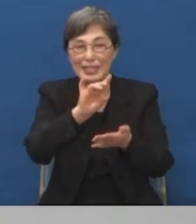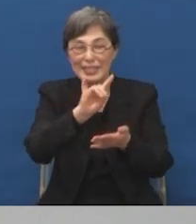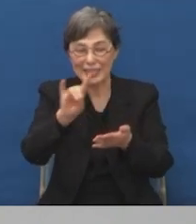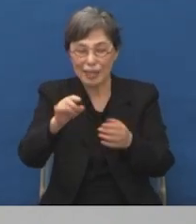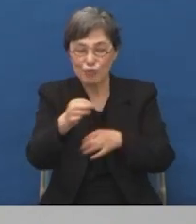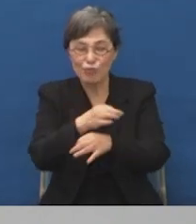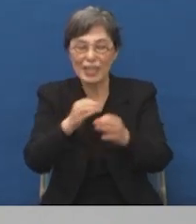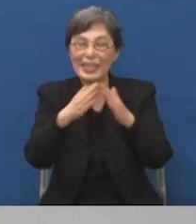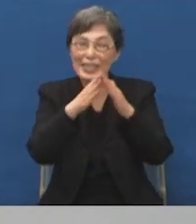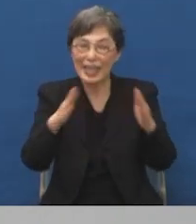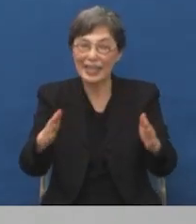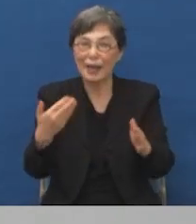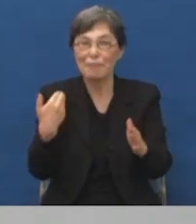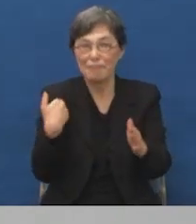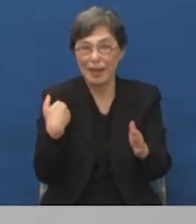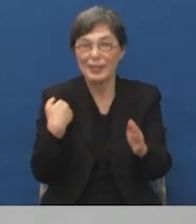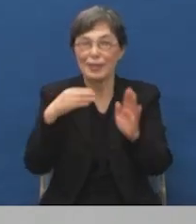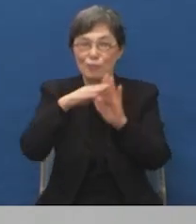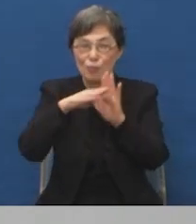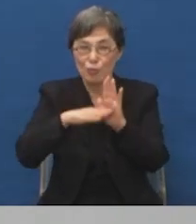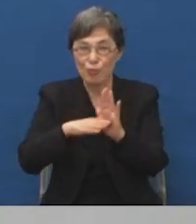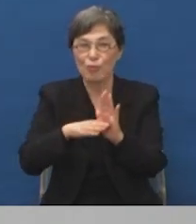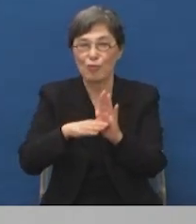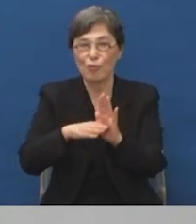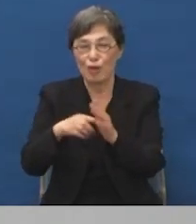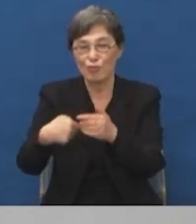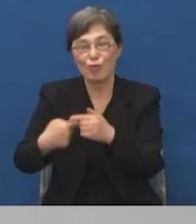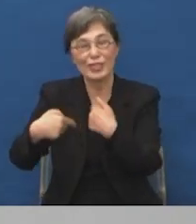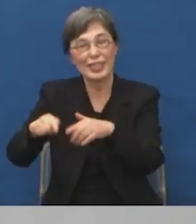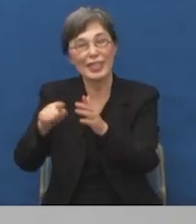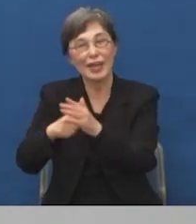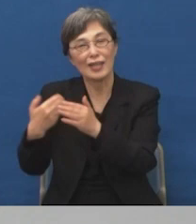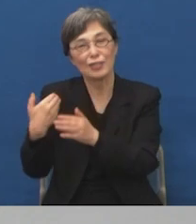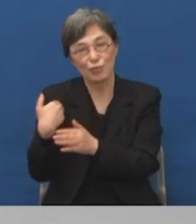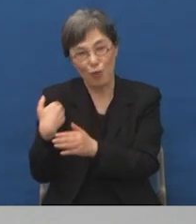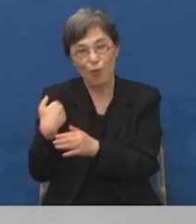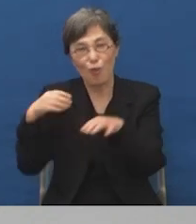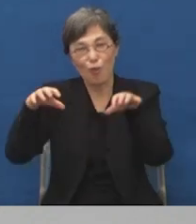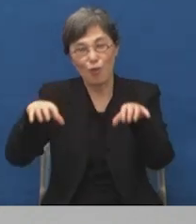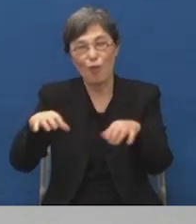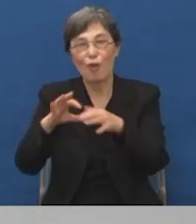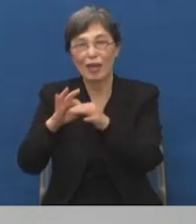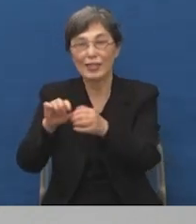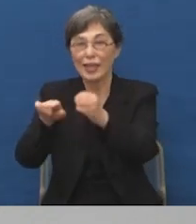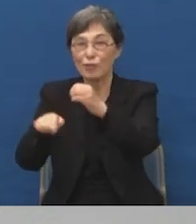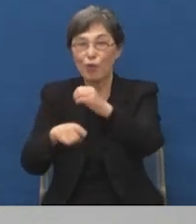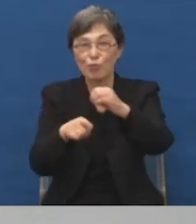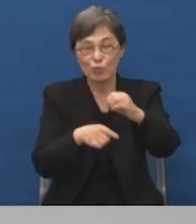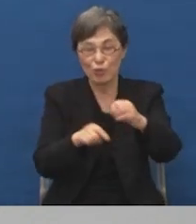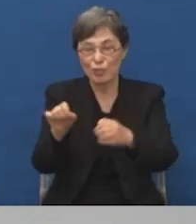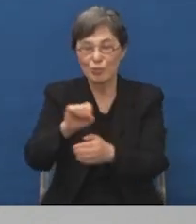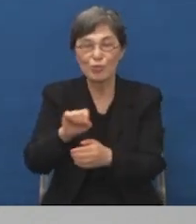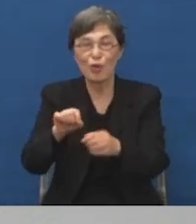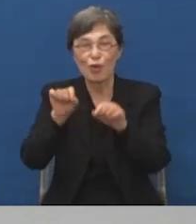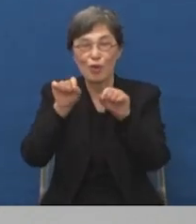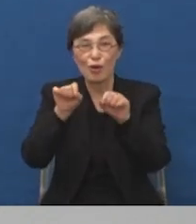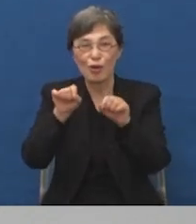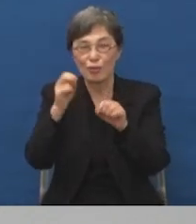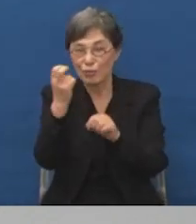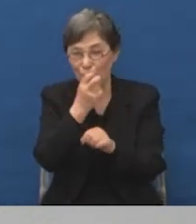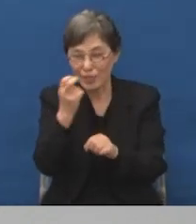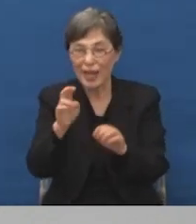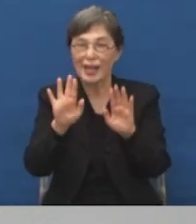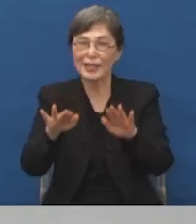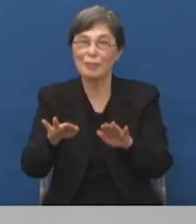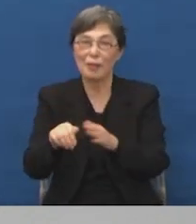会が所管する事項、各常任委員会が所管する関係局の事務の調査およびただいま